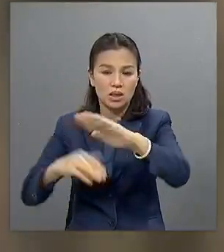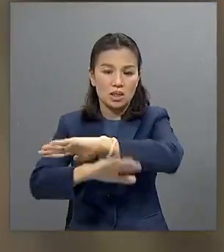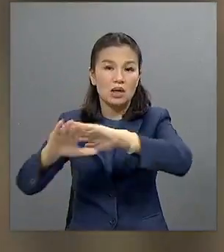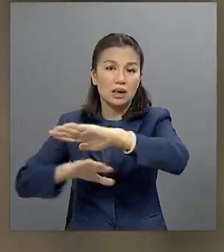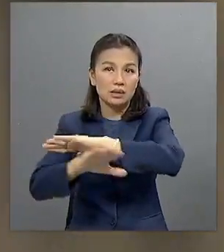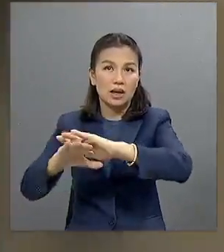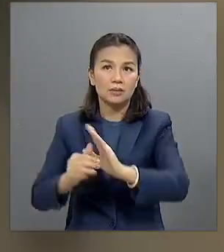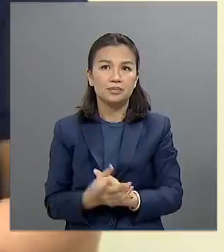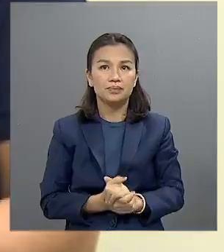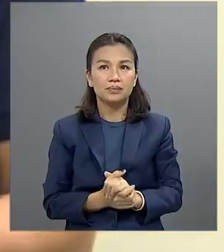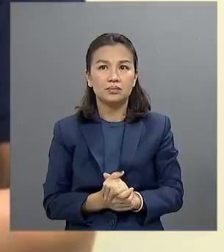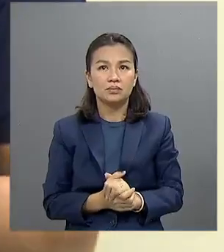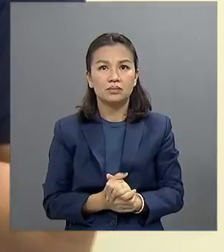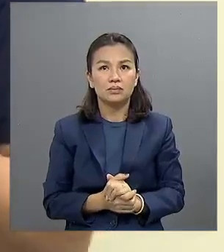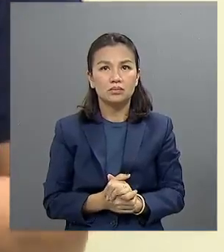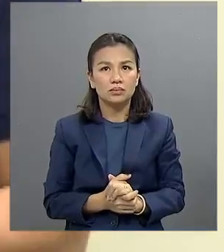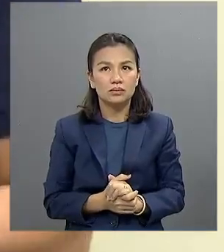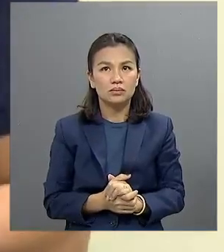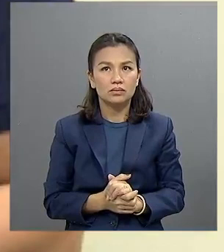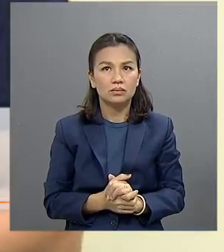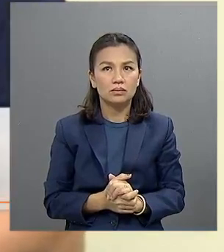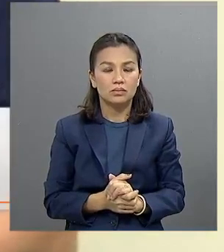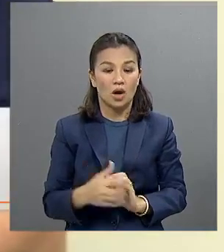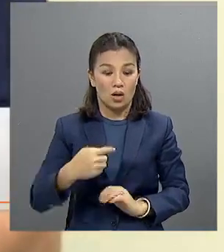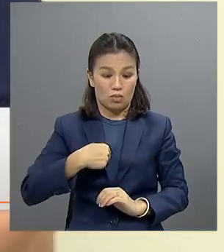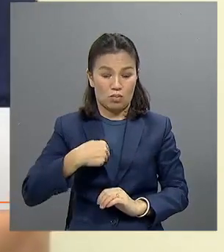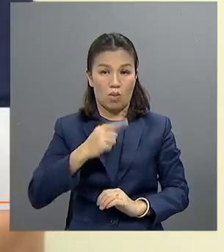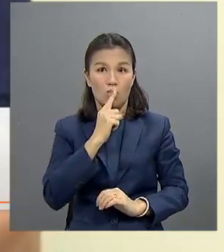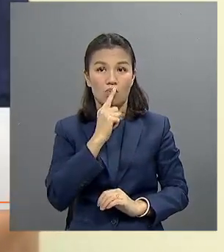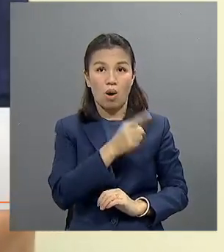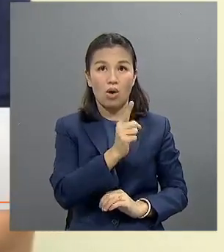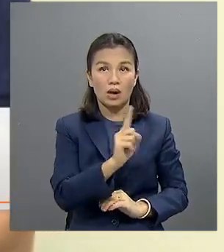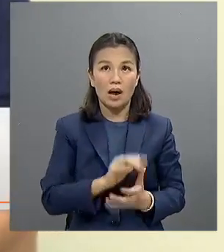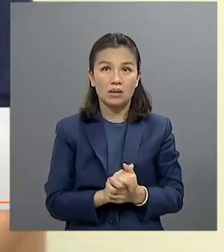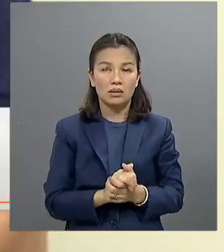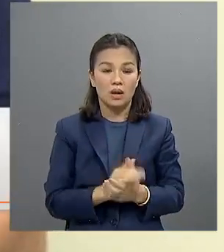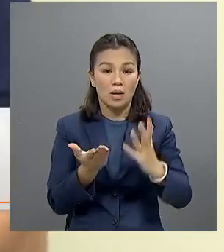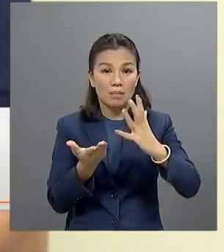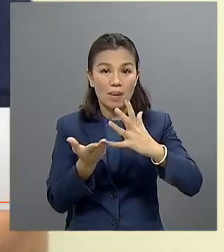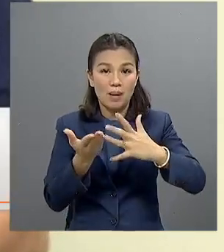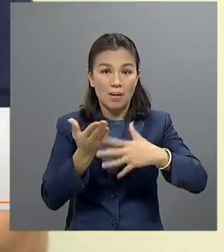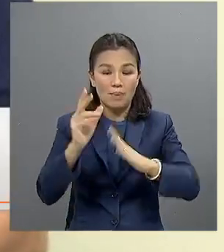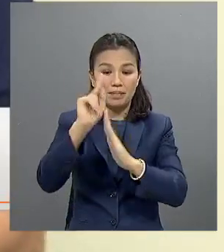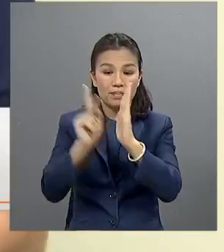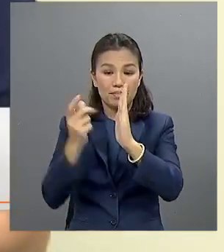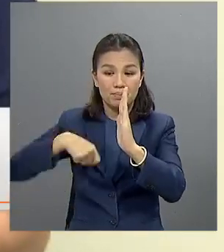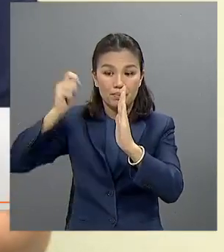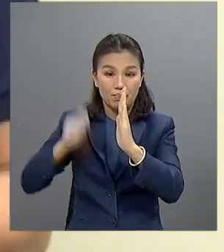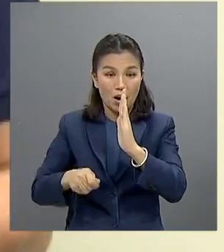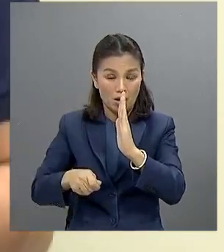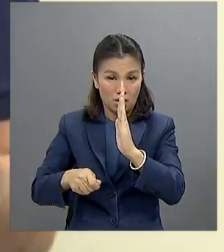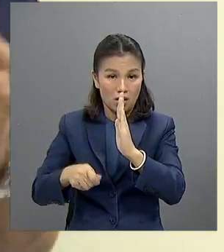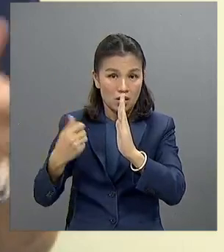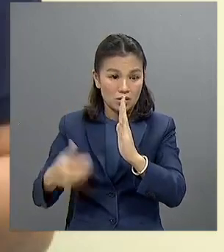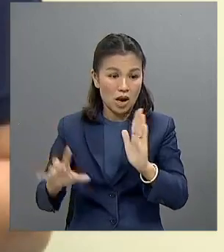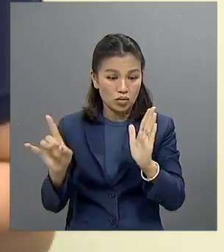ได้แม้แต่เสาต้น ผมบอกว่าให้ศาลถึงที่สุดก่อนได้ไหมแล้วค่อยมาทำอะไรก็ได้อันดับต้นอันดับแร